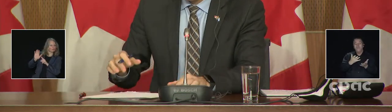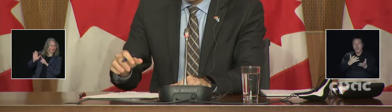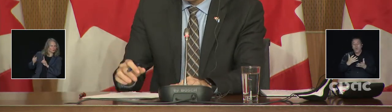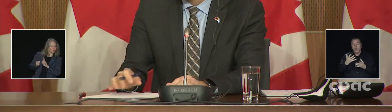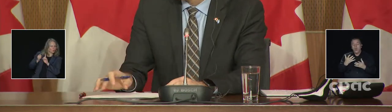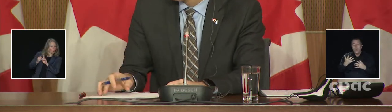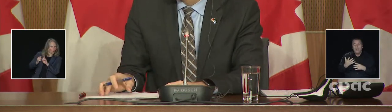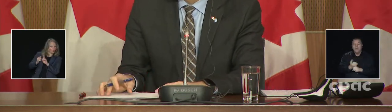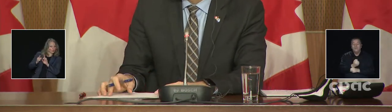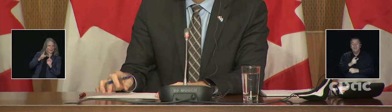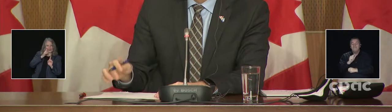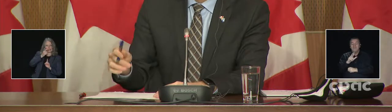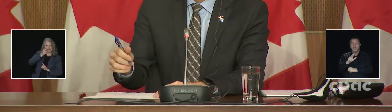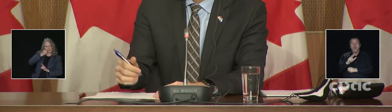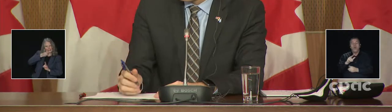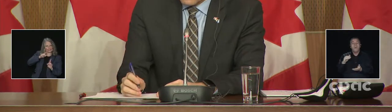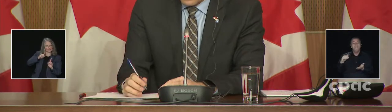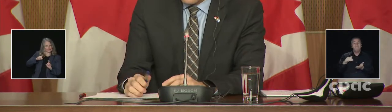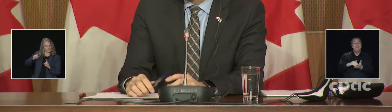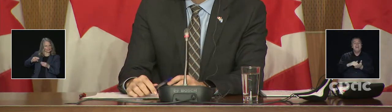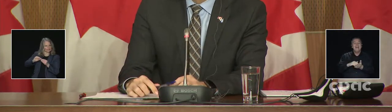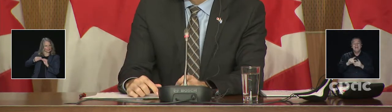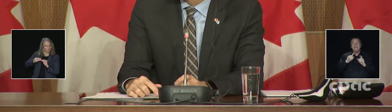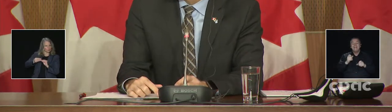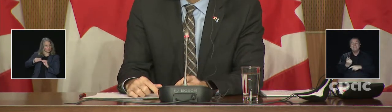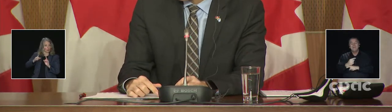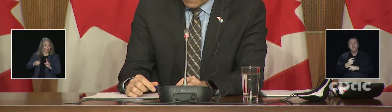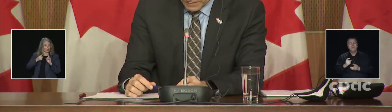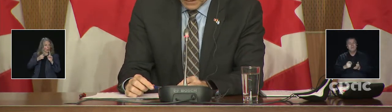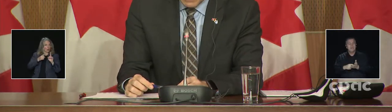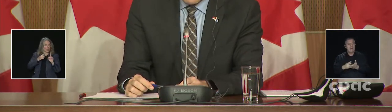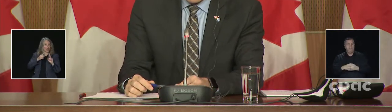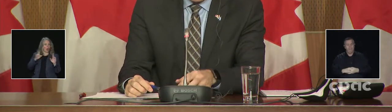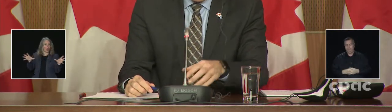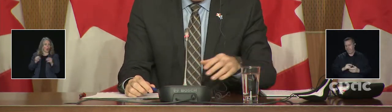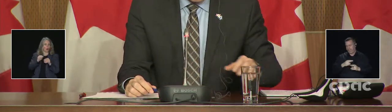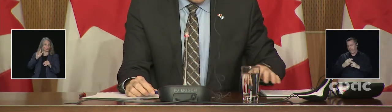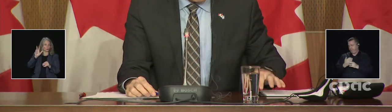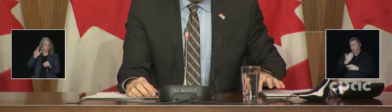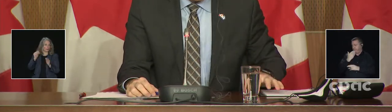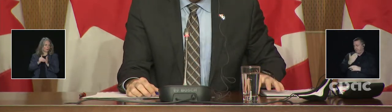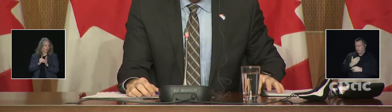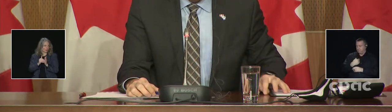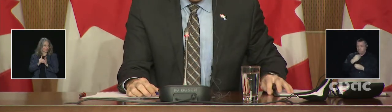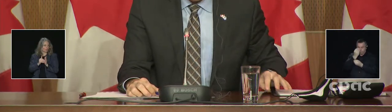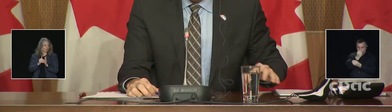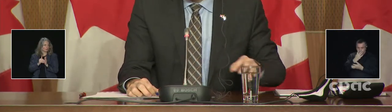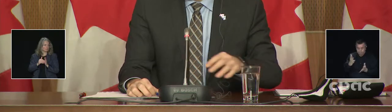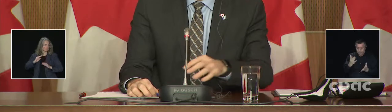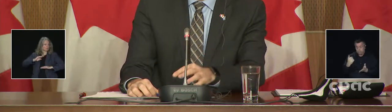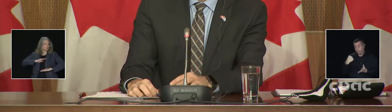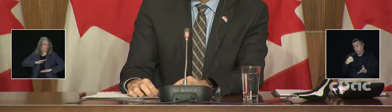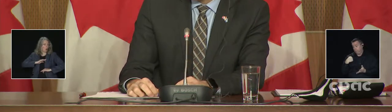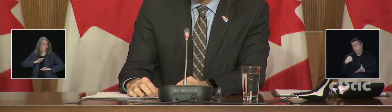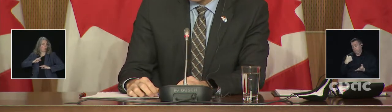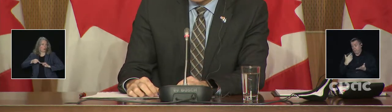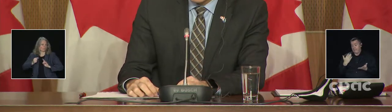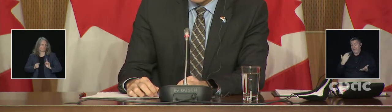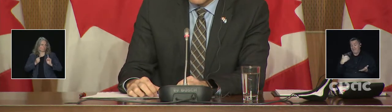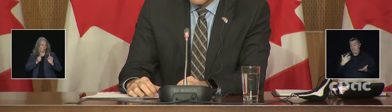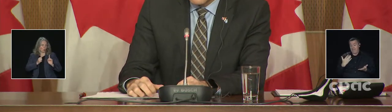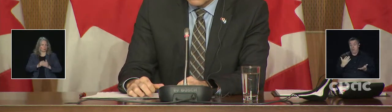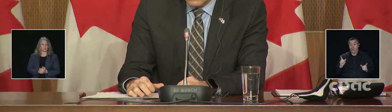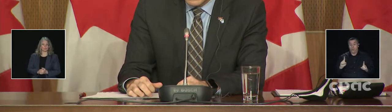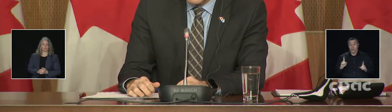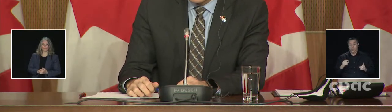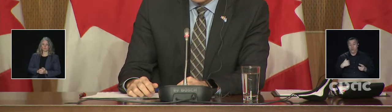ce chiffre de 23 000 tests par jour? Mais très bien. Et je rappelle rapidement où nous en étions et où nous sommes et